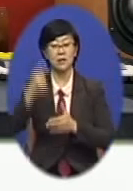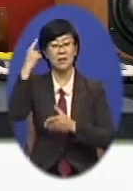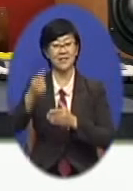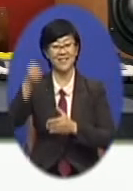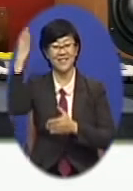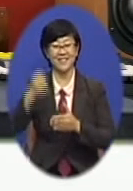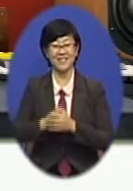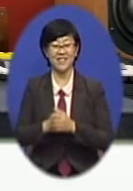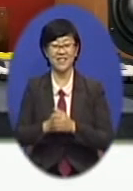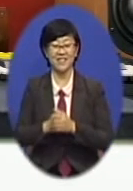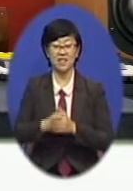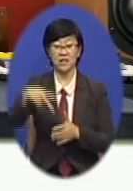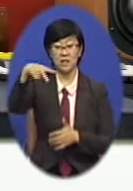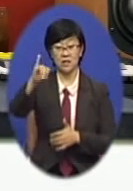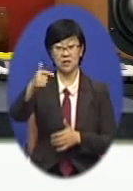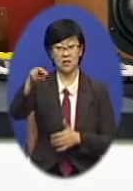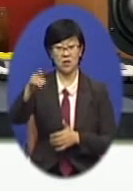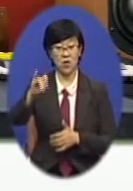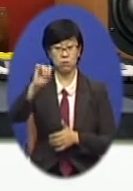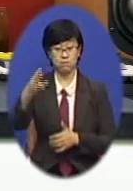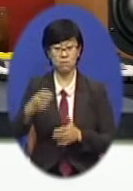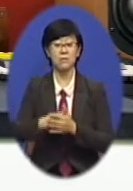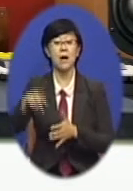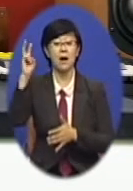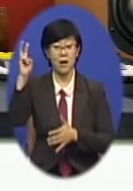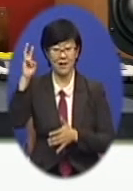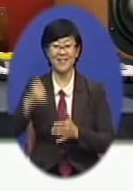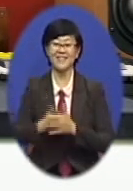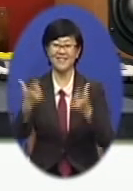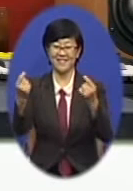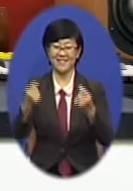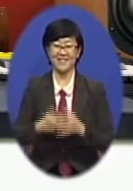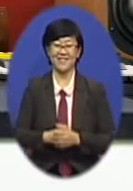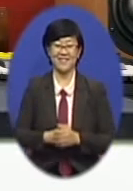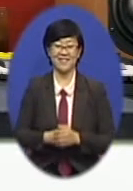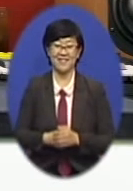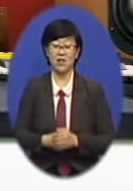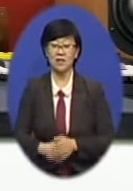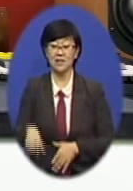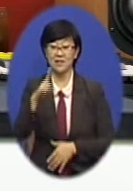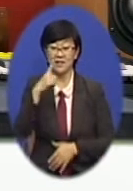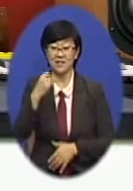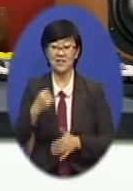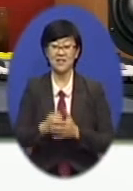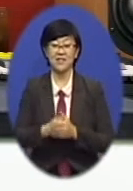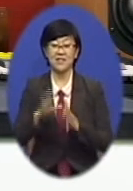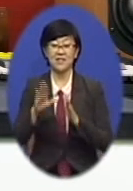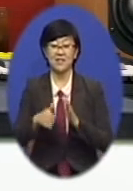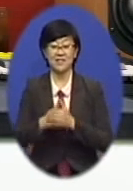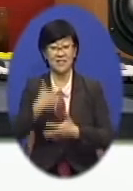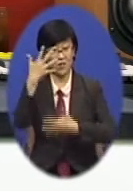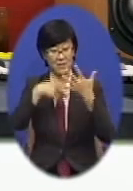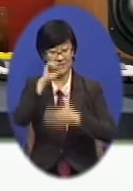나요. 지금 하도 오래. 아마 신성일 선생님일 것 같은데. 네, 맞아요. 그렇죠? 아, 네. 그리고 우리 어머니 그 당시에 네.